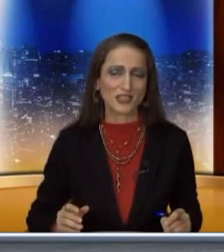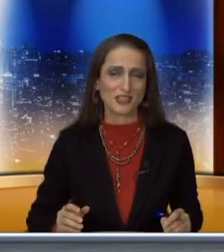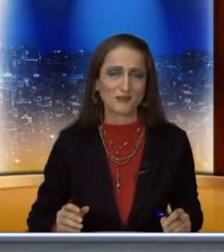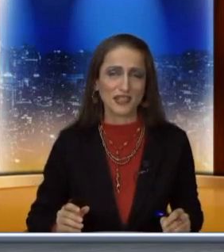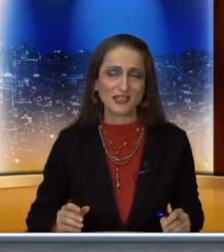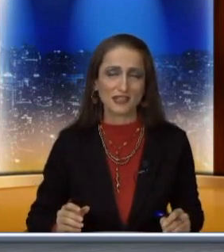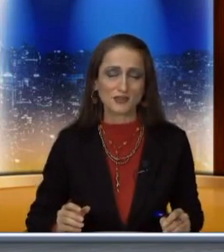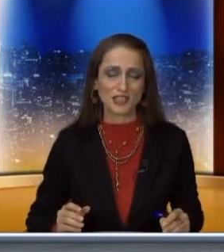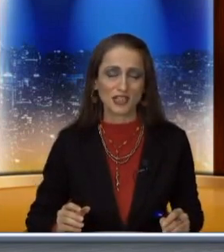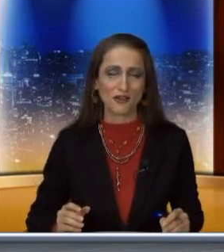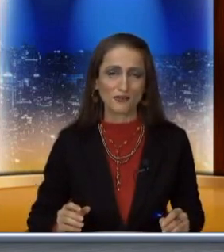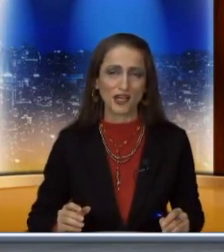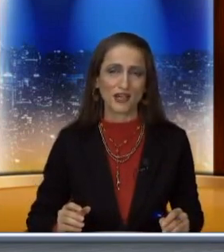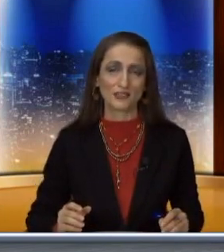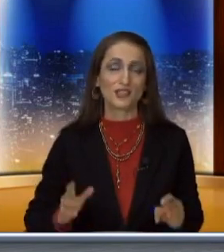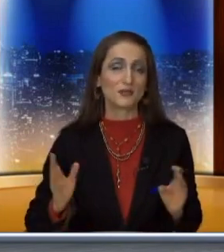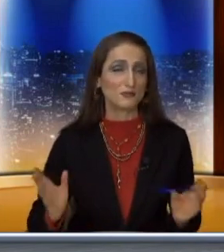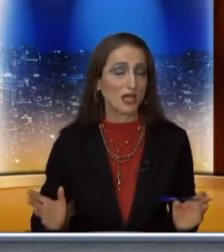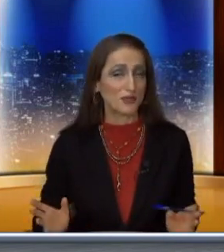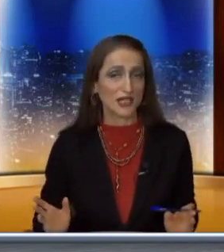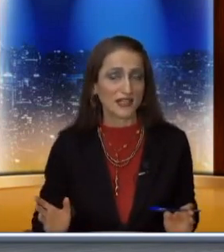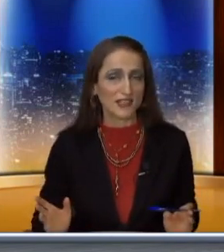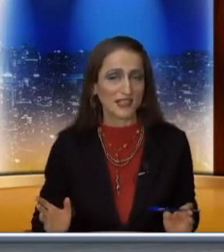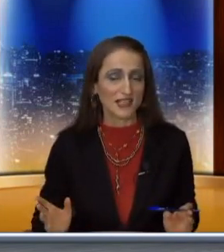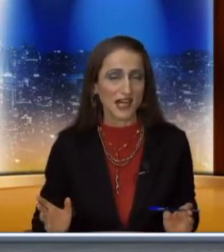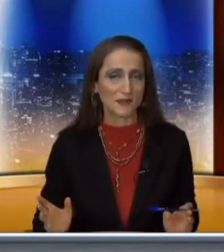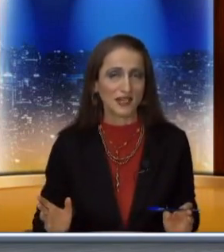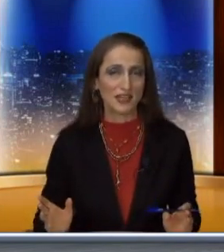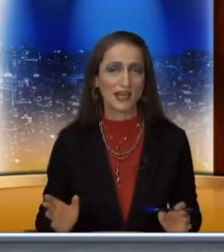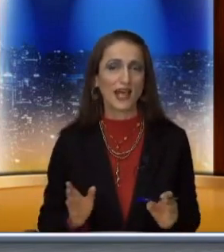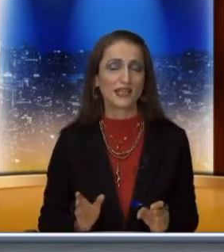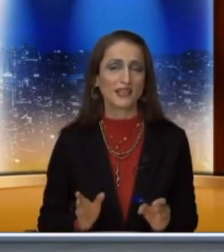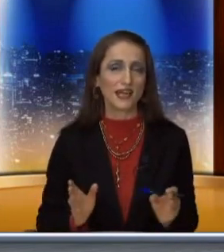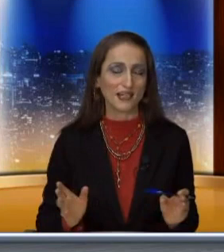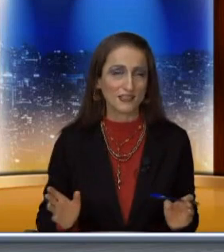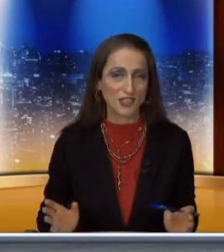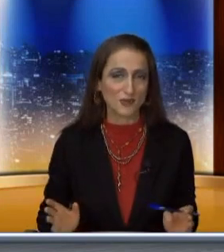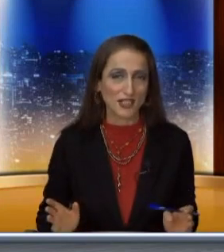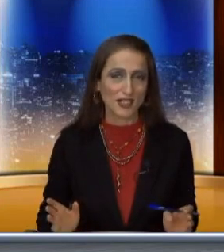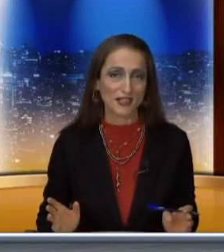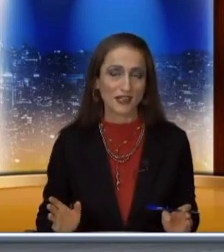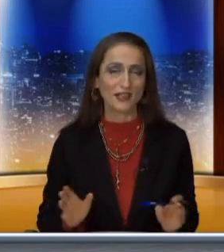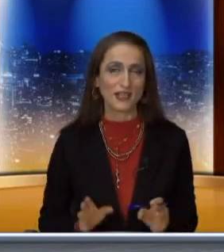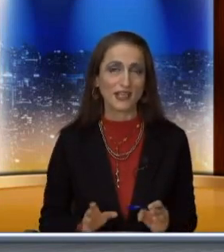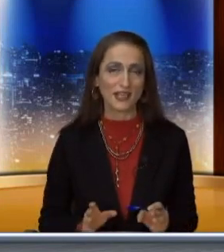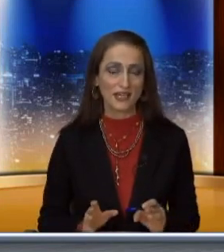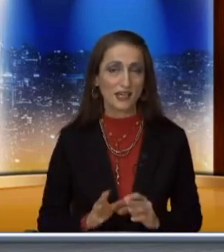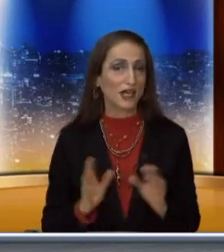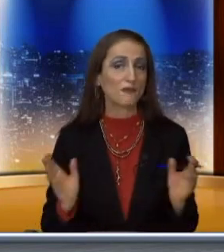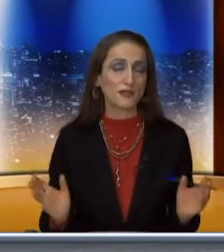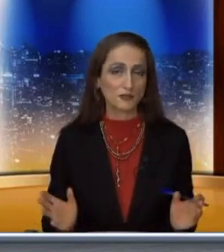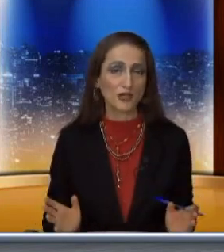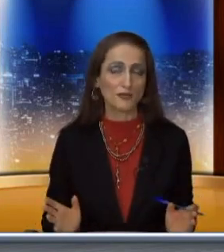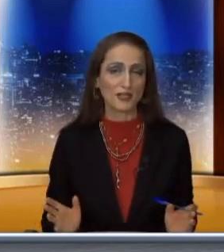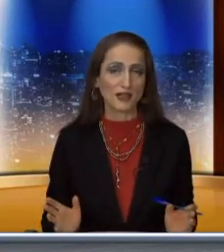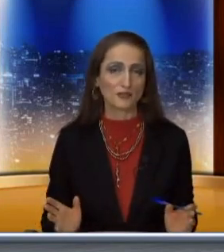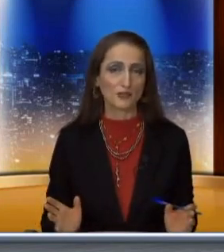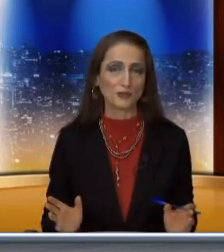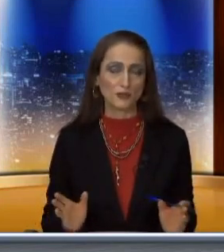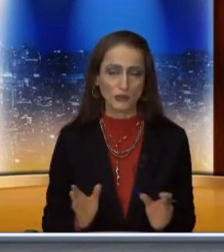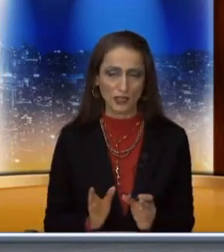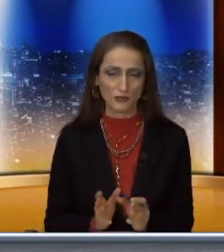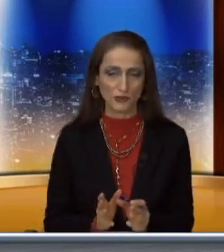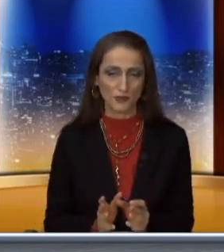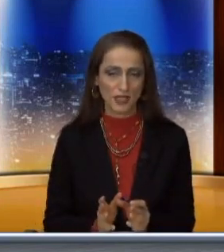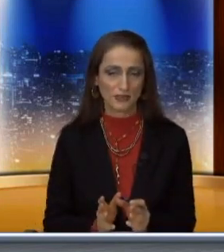فأتمنى هالشكل تبينها بشكل أوضح لجميع متابعي قناة القيامة، هالعلاقة الجميلة اللي كونتوها